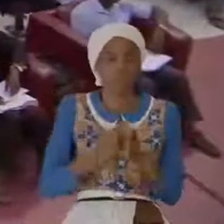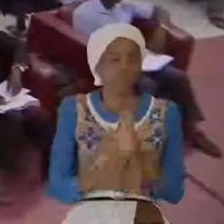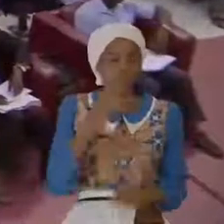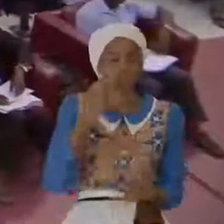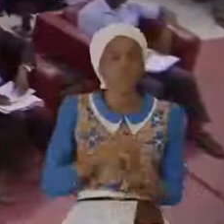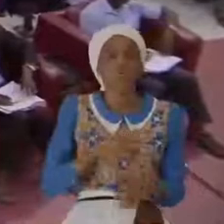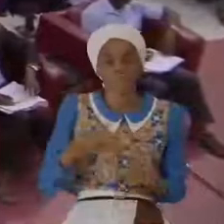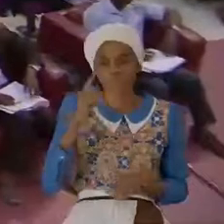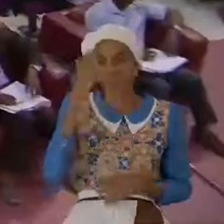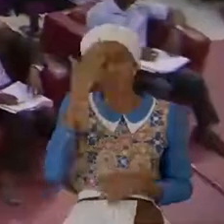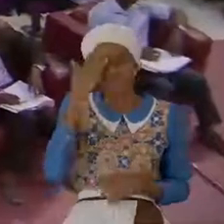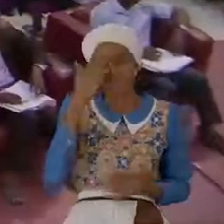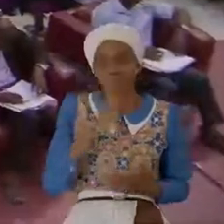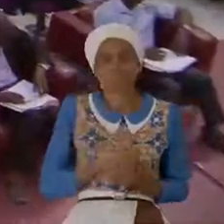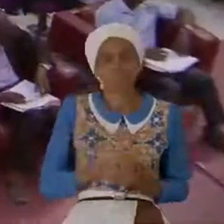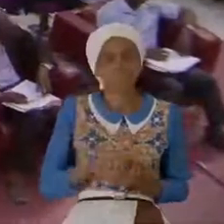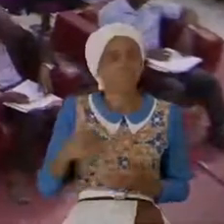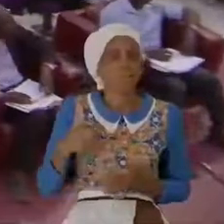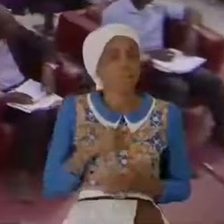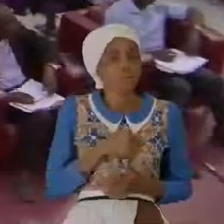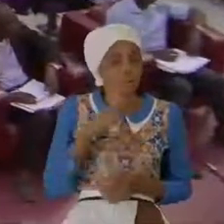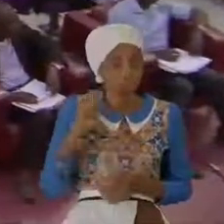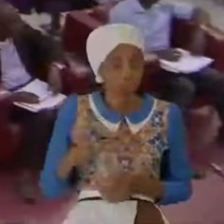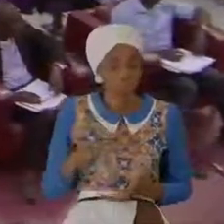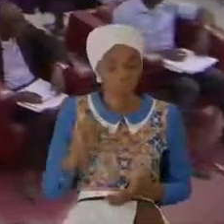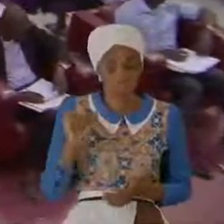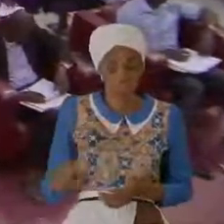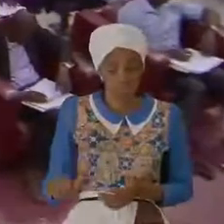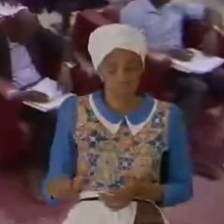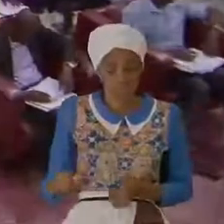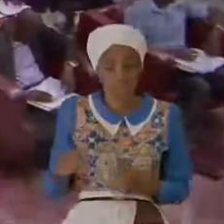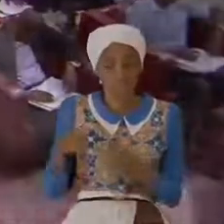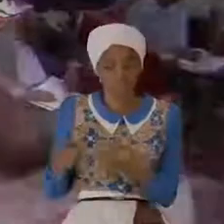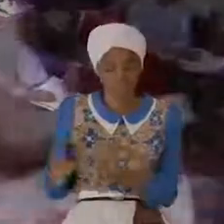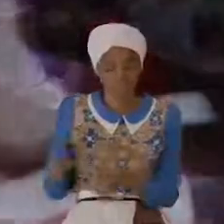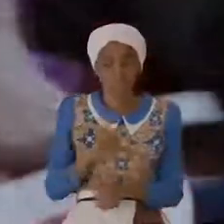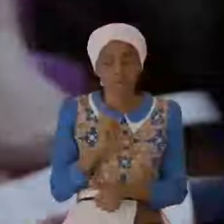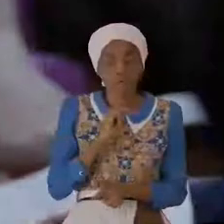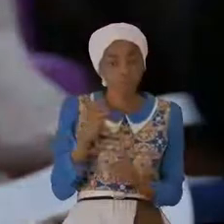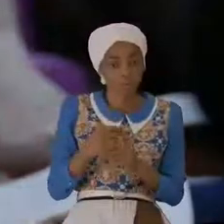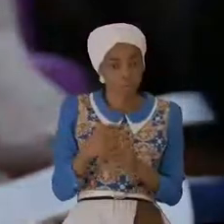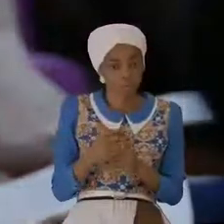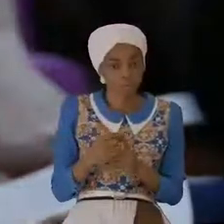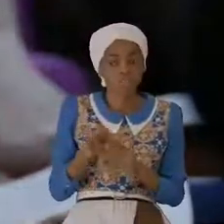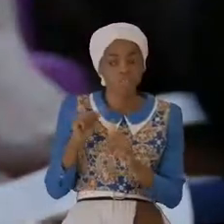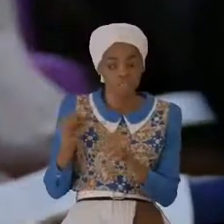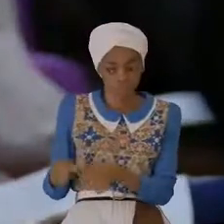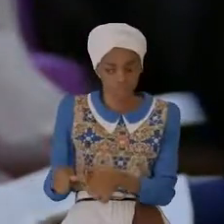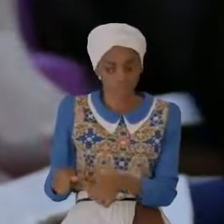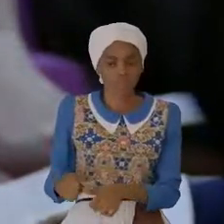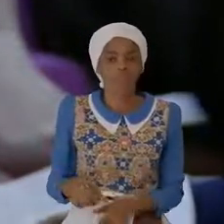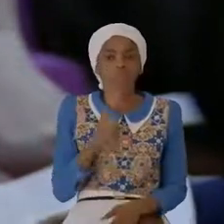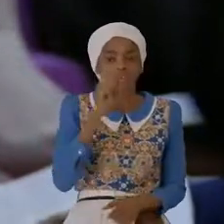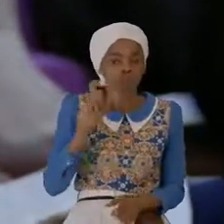savez, nous devons demeurer là où la parole est. Nous